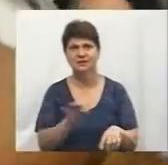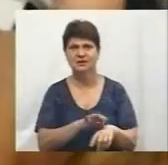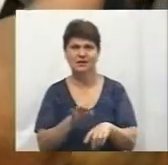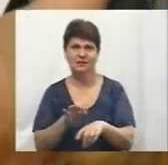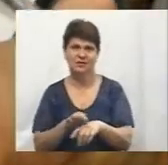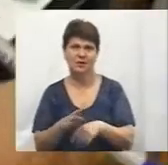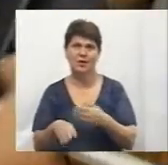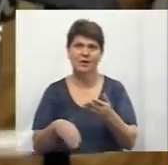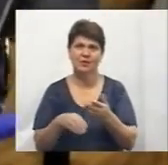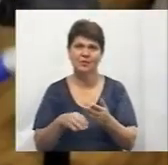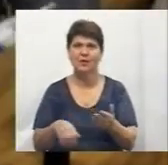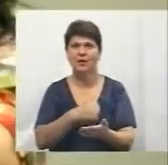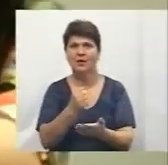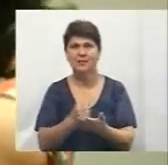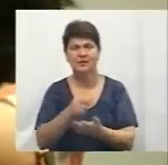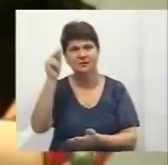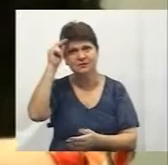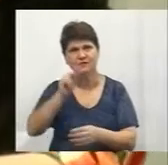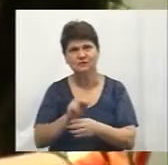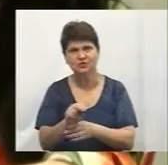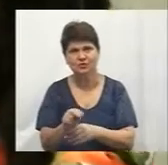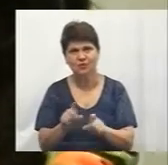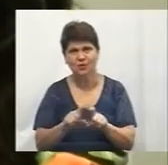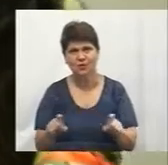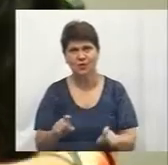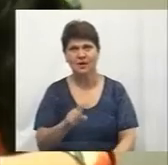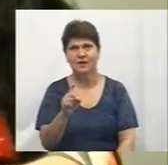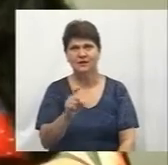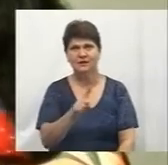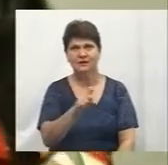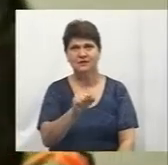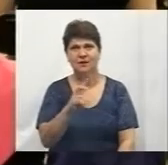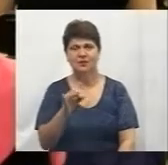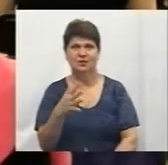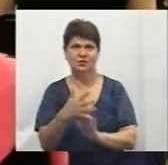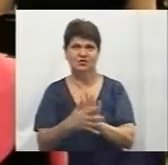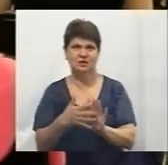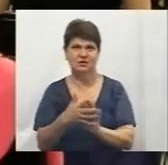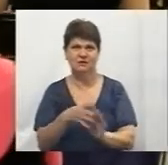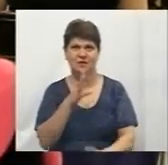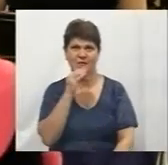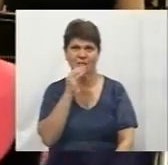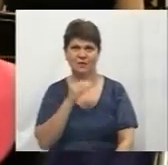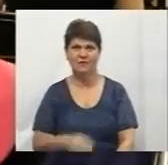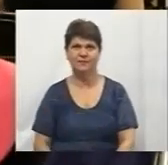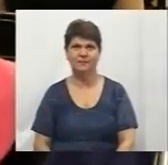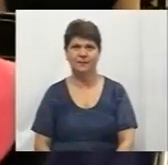захворюваннями, допомагати під час навчання у школі. Світлана Заборовська учасників вчить жестовій мові.